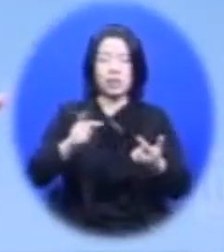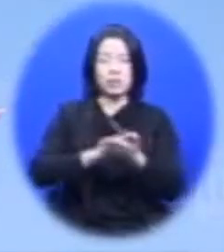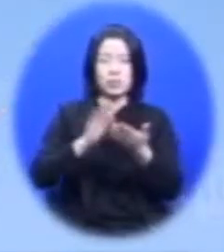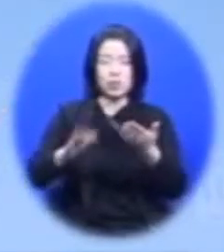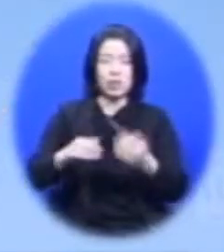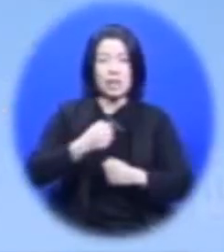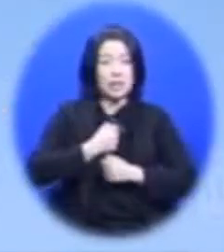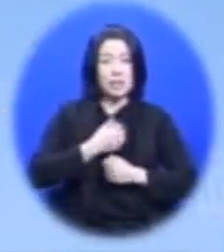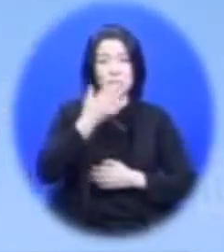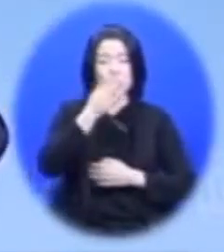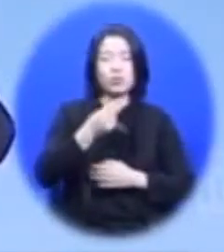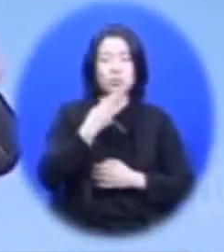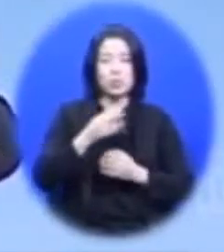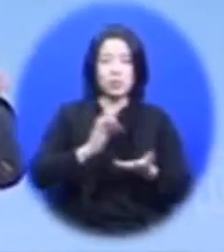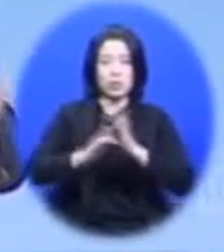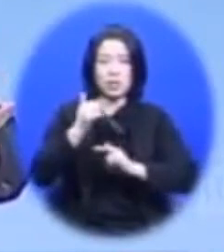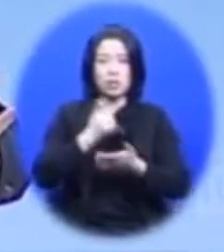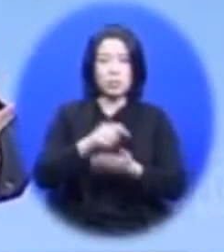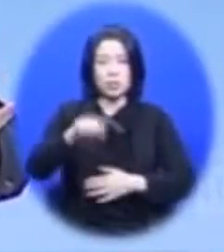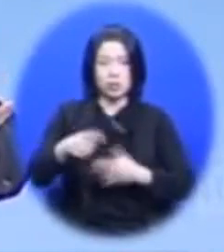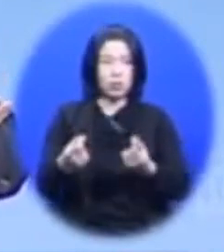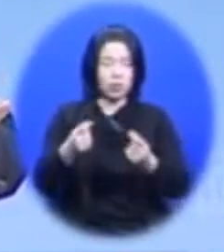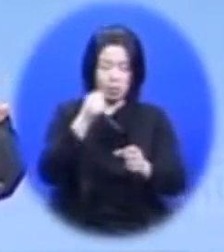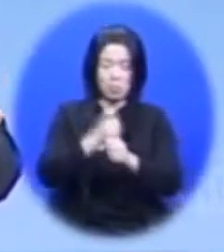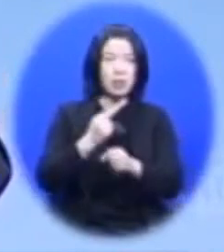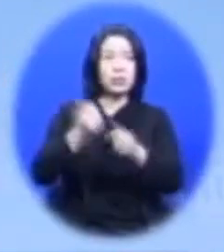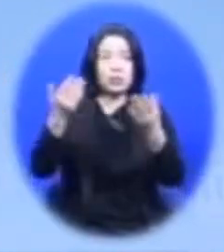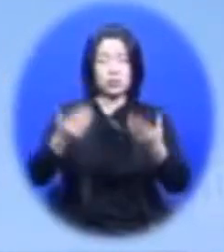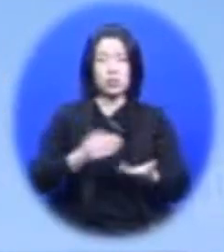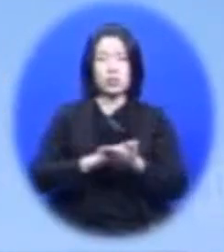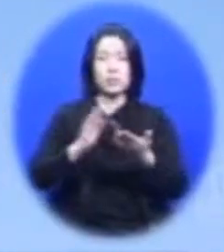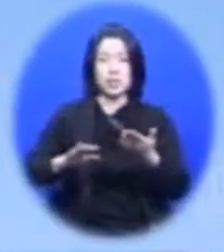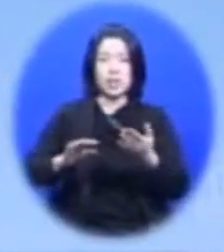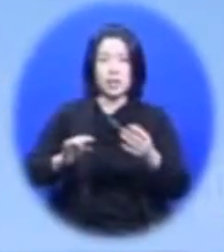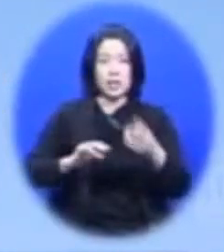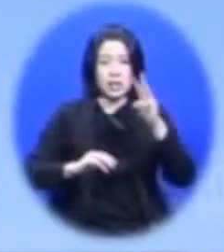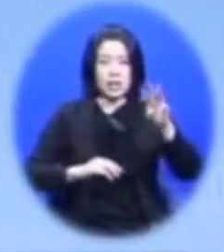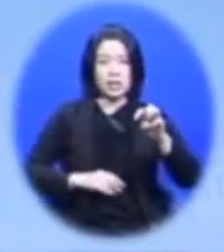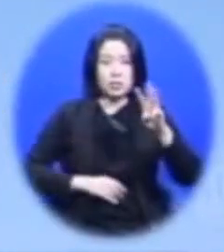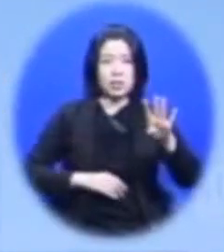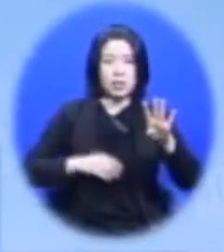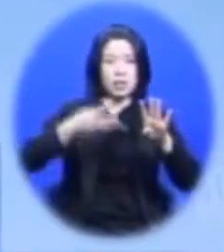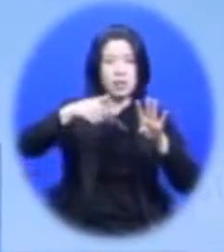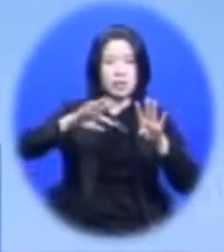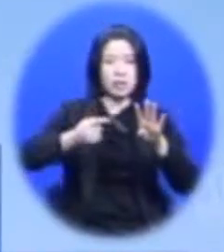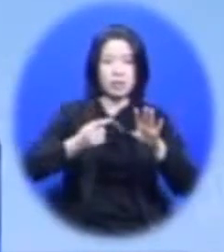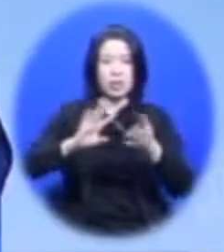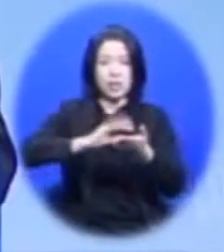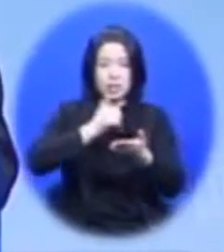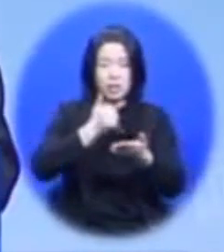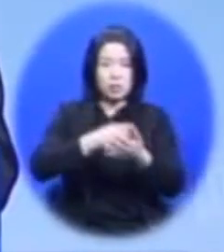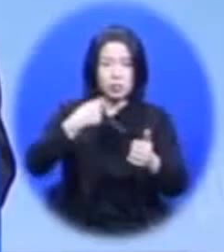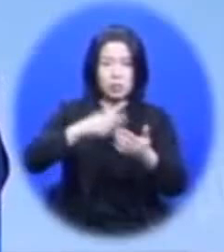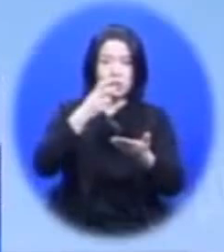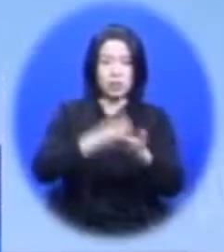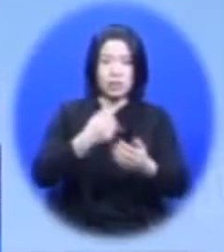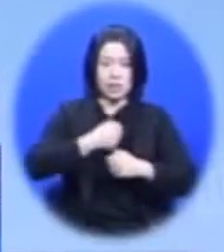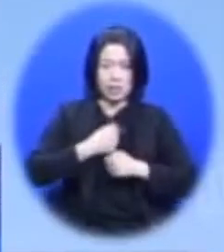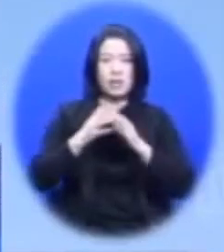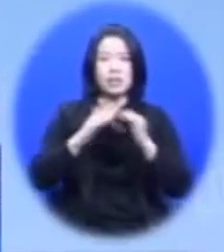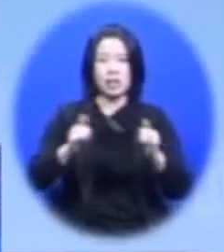수 없어요. 예수님이 그렇게 해주시는 거예요. 24절 말씀 봅시다. 그리스도의 계명을 지키는